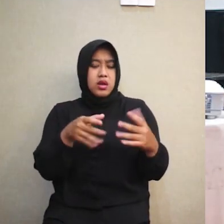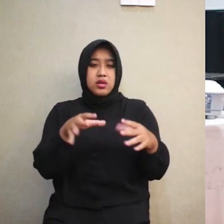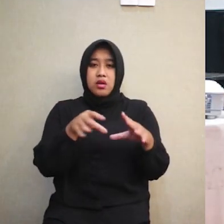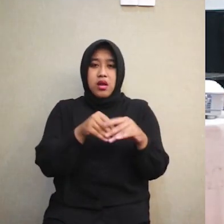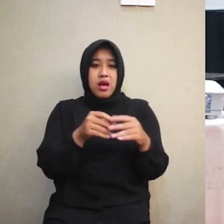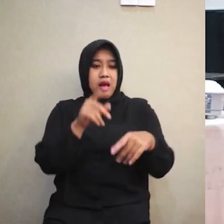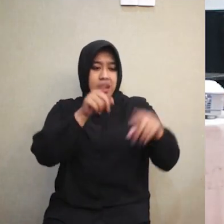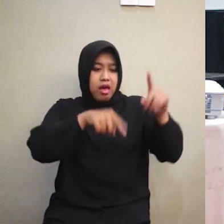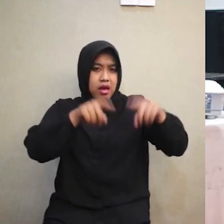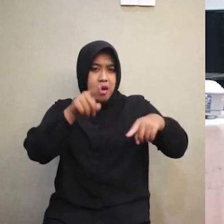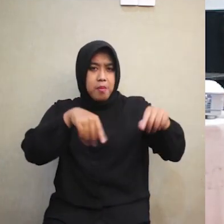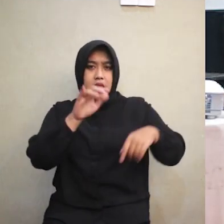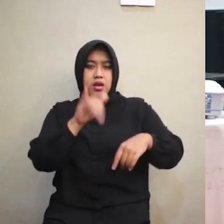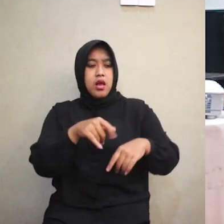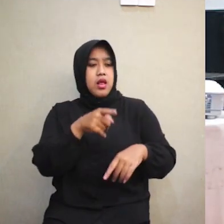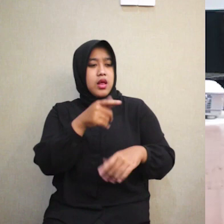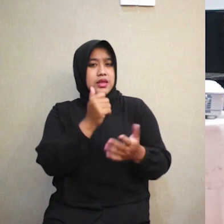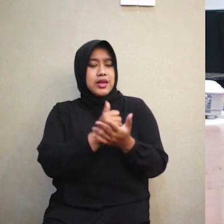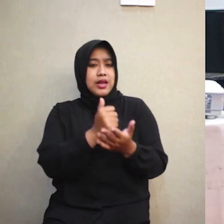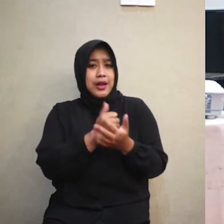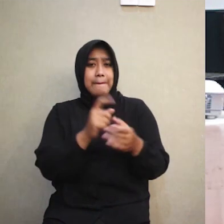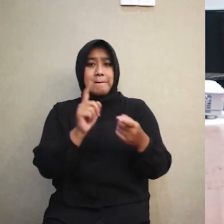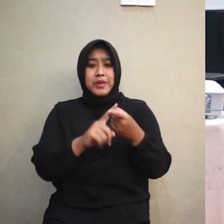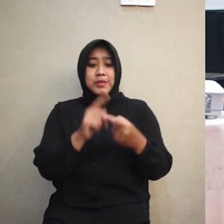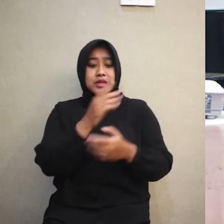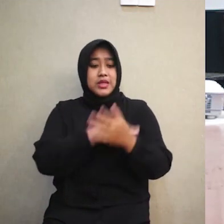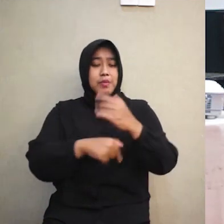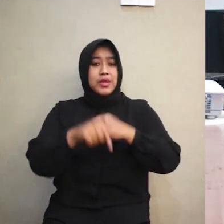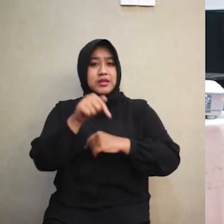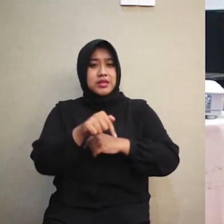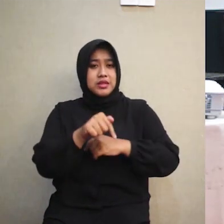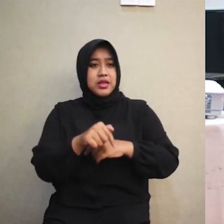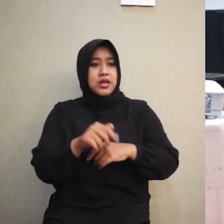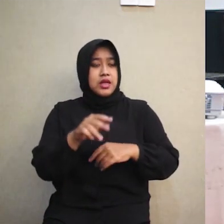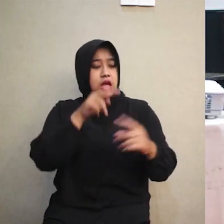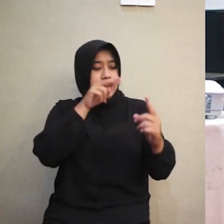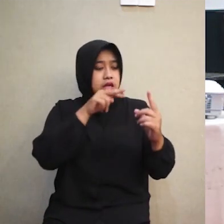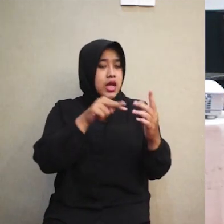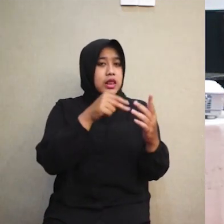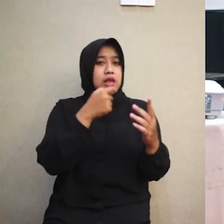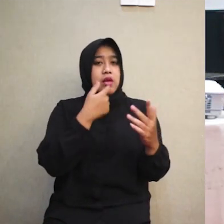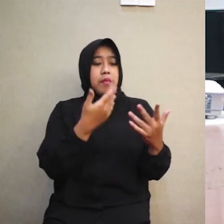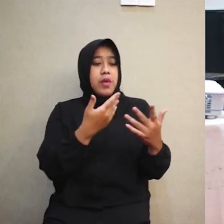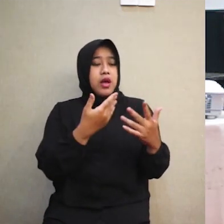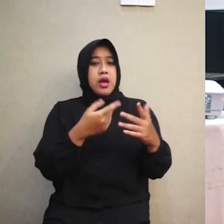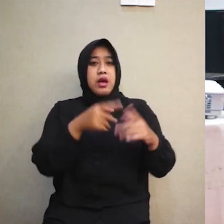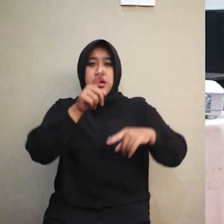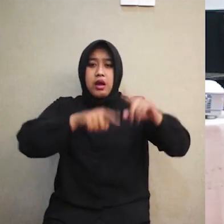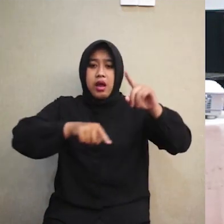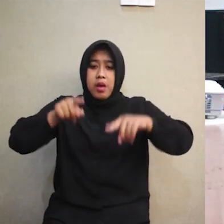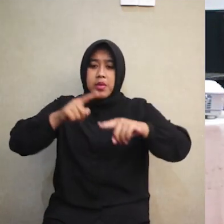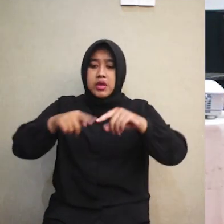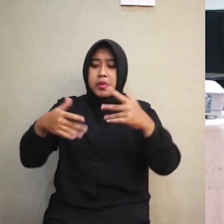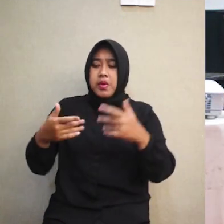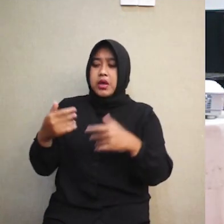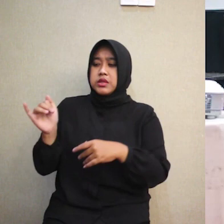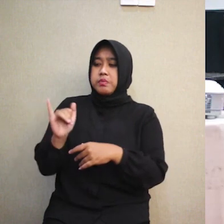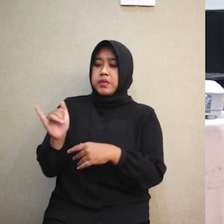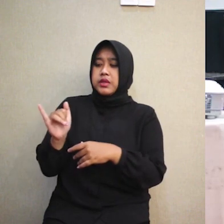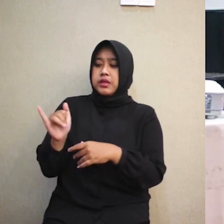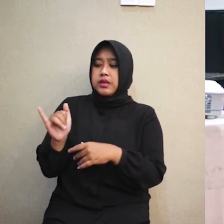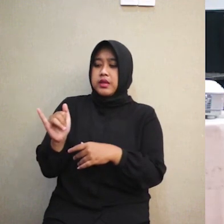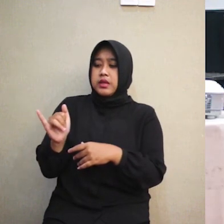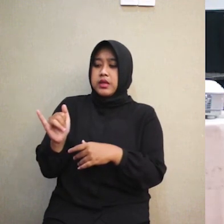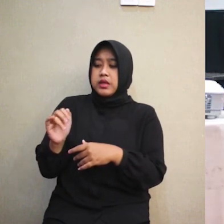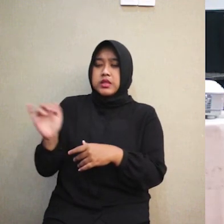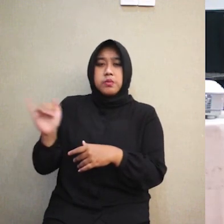dari keragaman gitu ya bahwa teman-teman difabel itu tidak dilihat dari bagian dari keragaman tapi kemudian jadi jadi